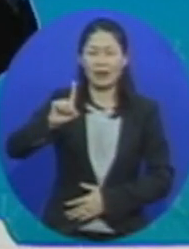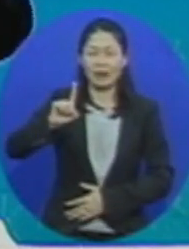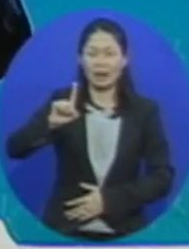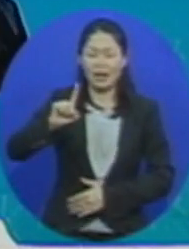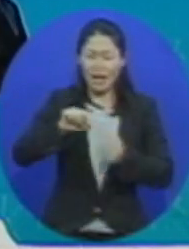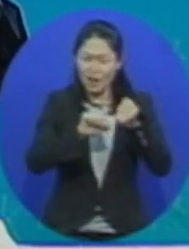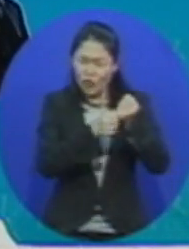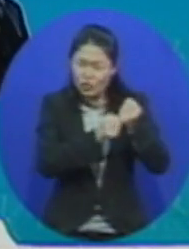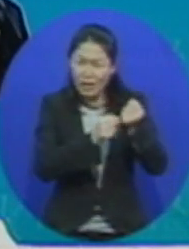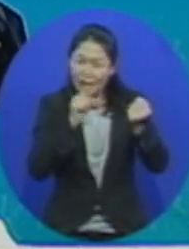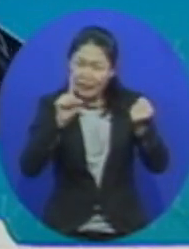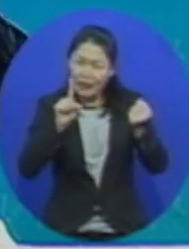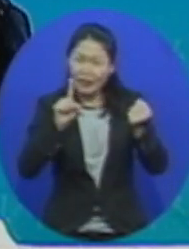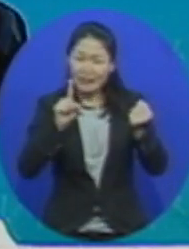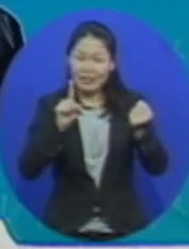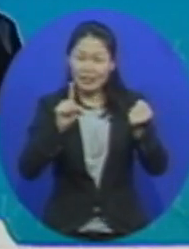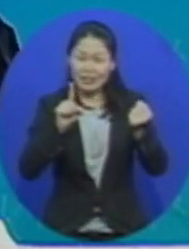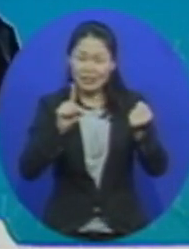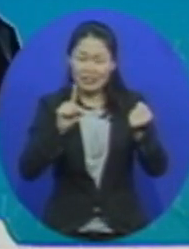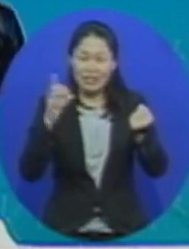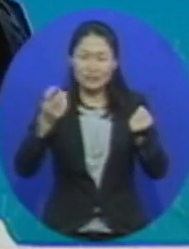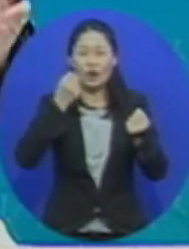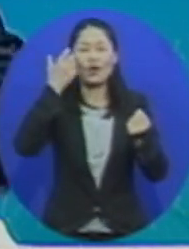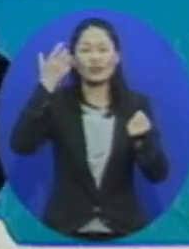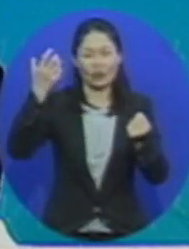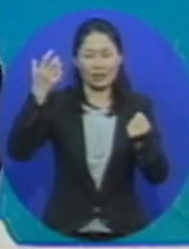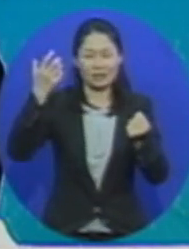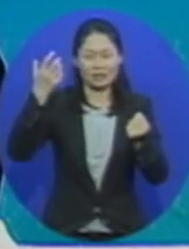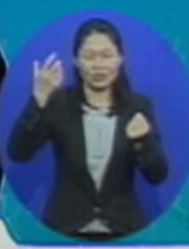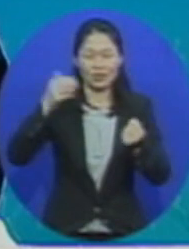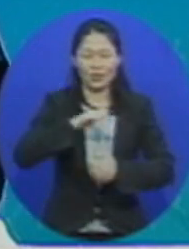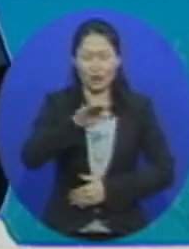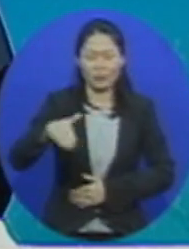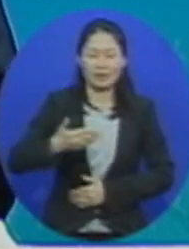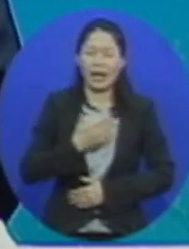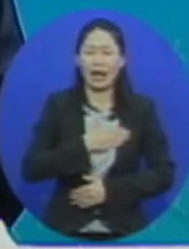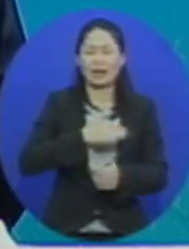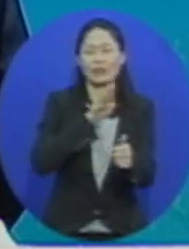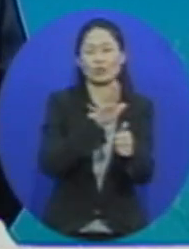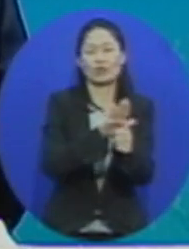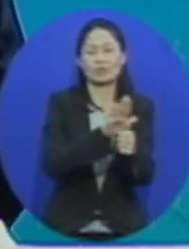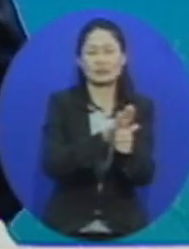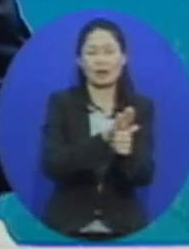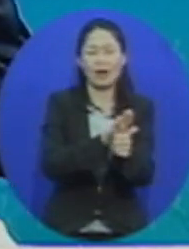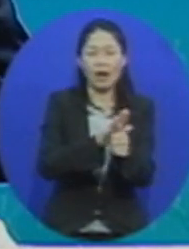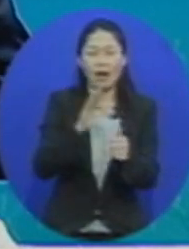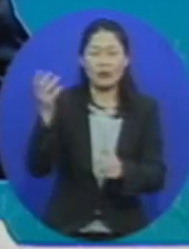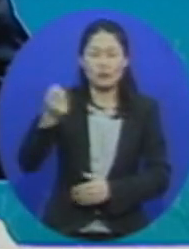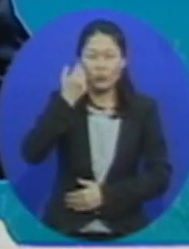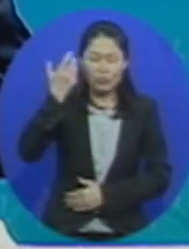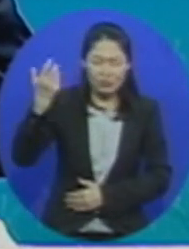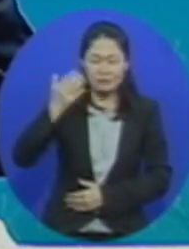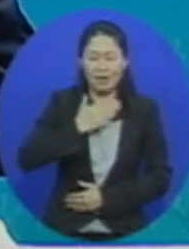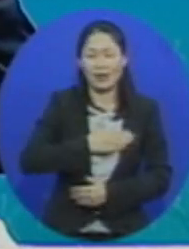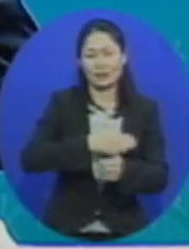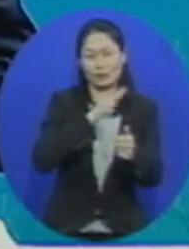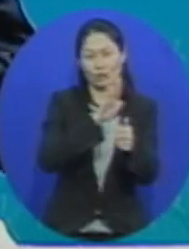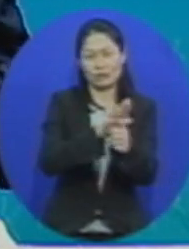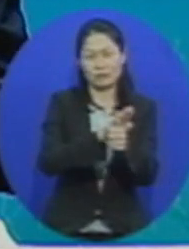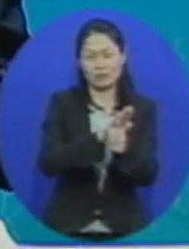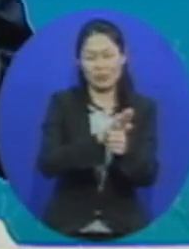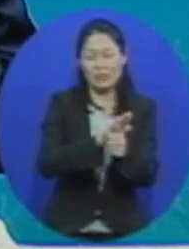열쇠가 어디가 하나에요 성령께서 그걸 알게 해주세요 성령님께서 알게 해주십니다